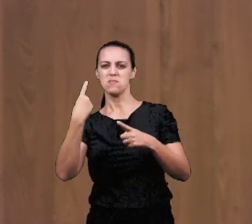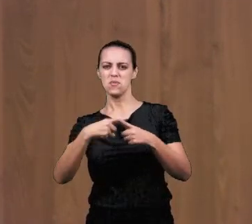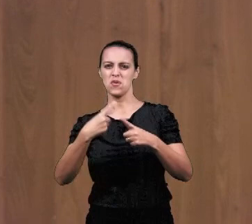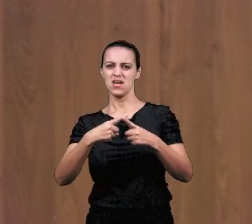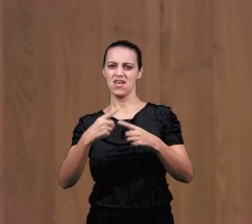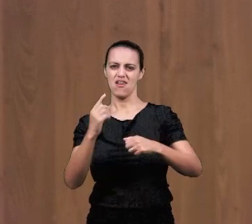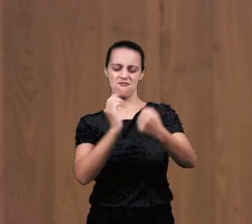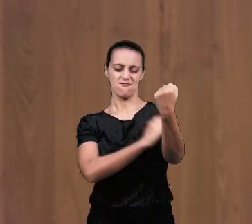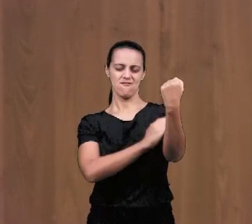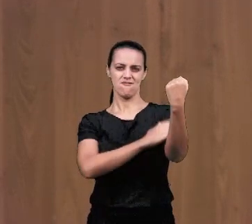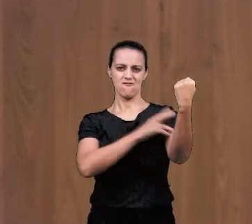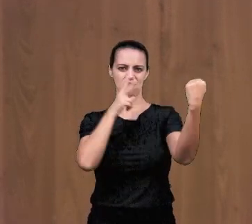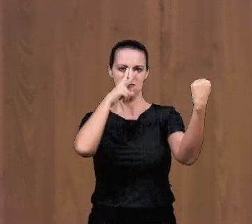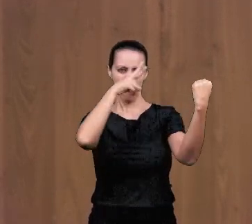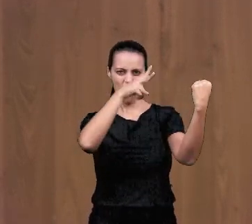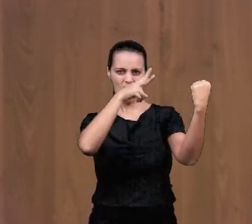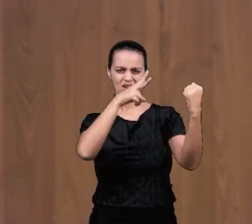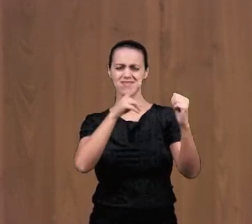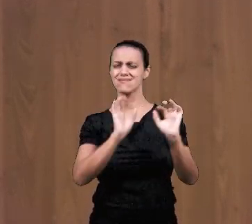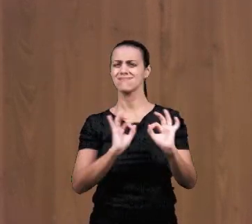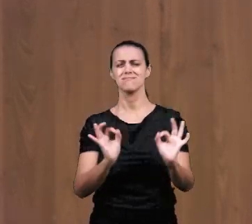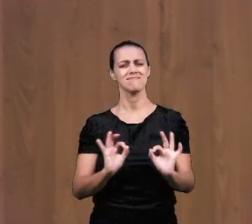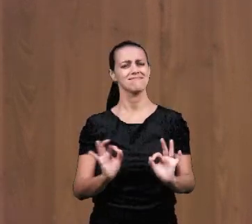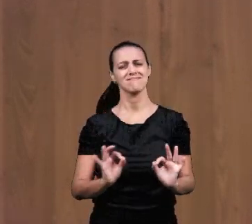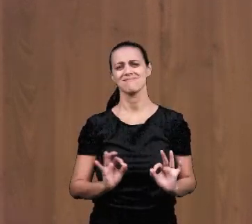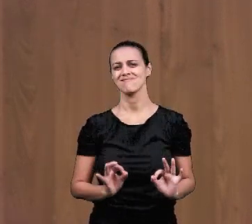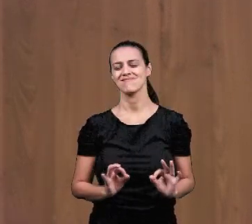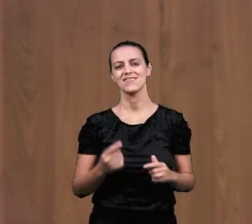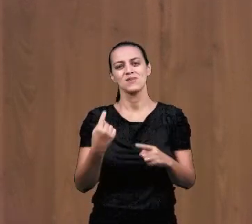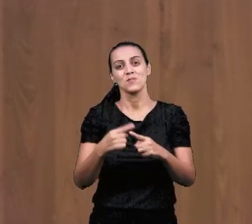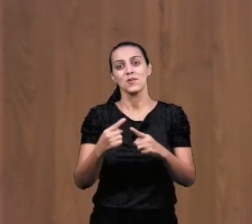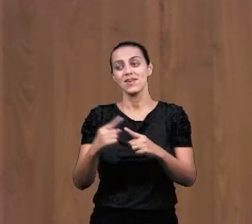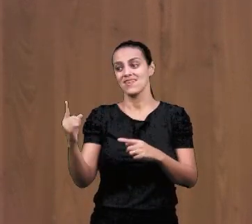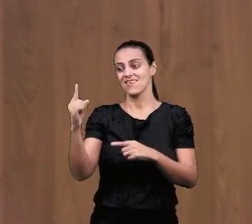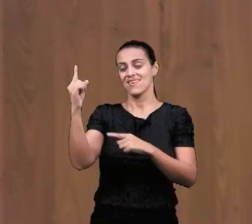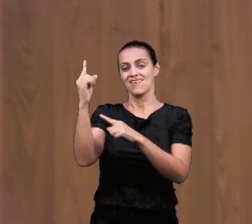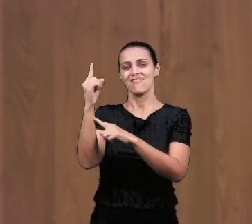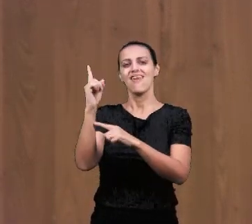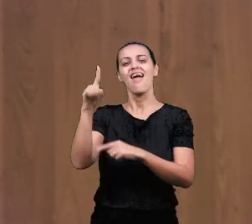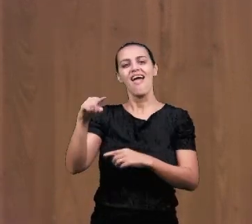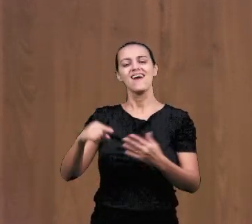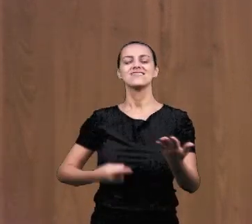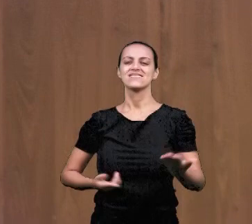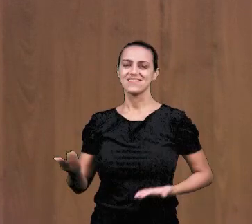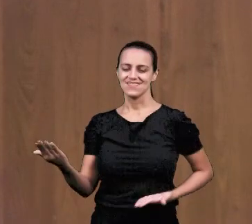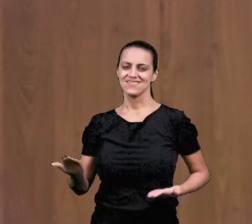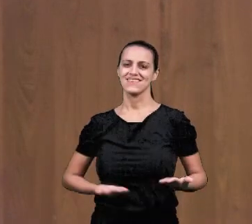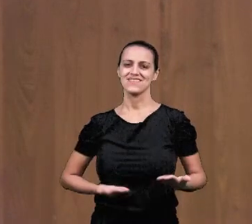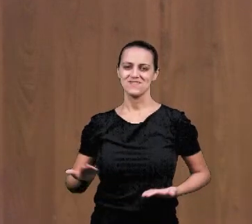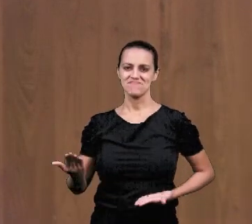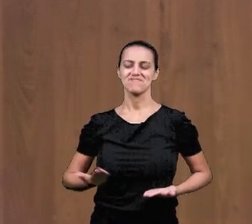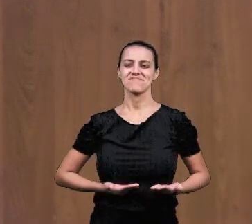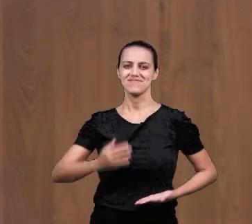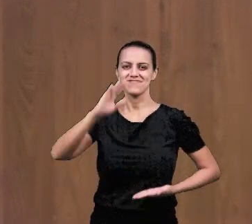très bon, très fort. Non, David était un serviteur du Seigneur. Il s'est confié dans la parole du Seigneur.